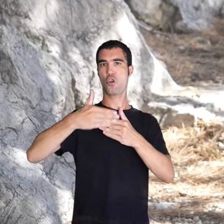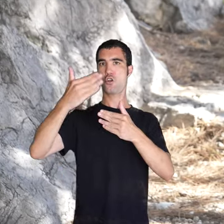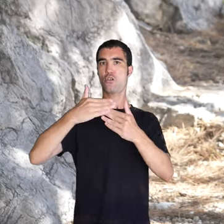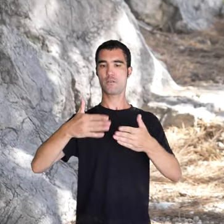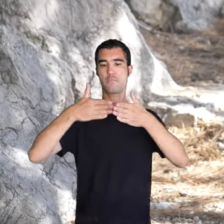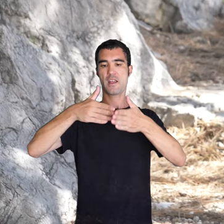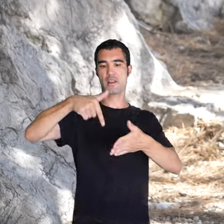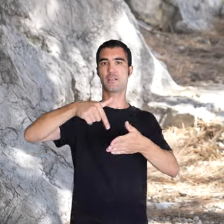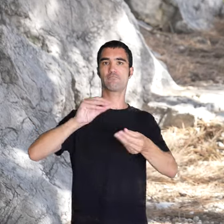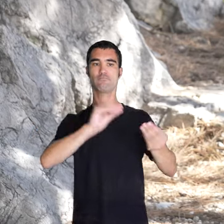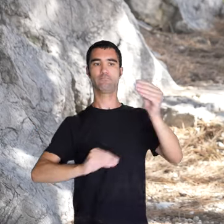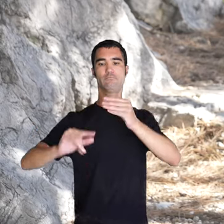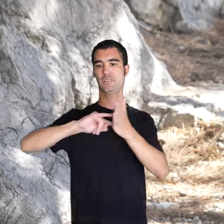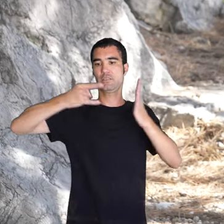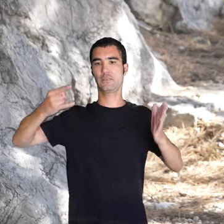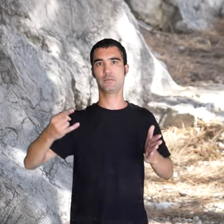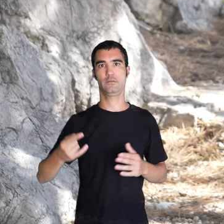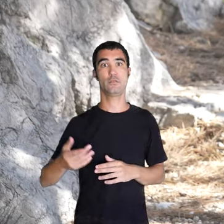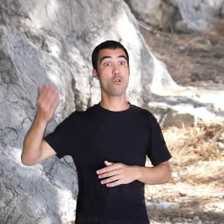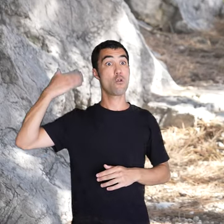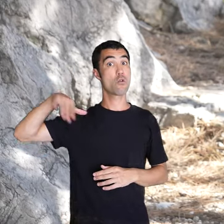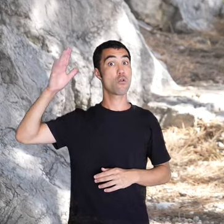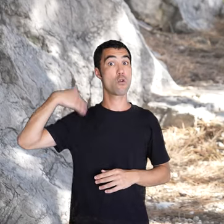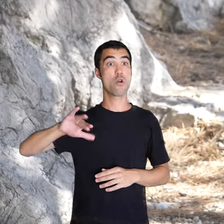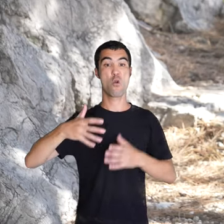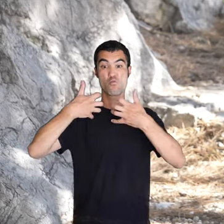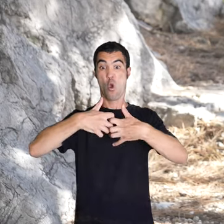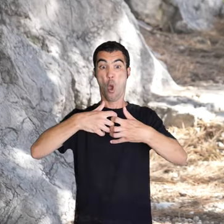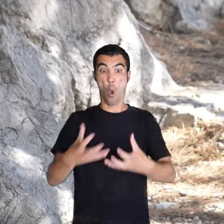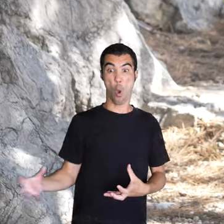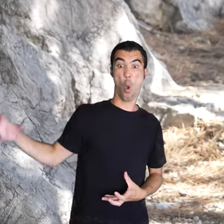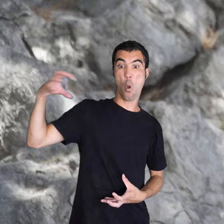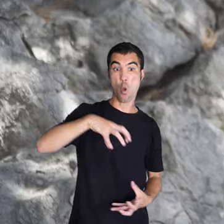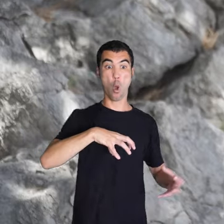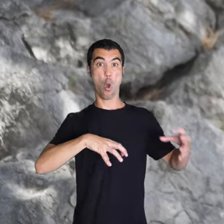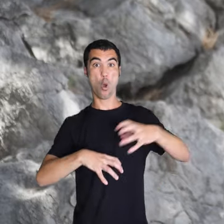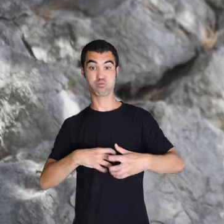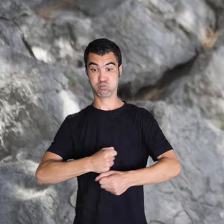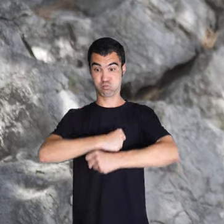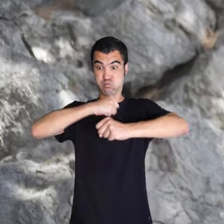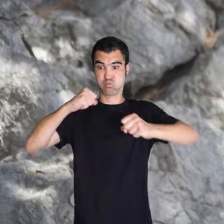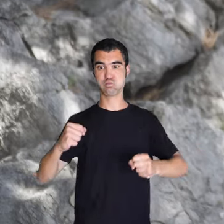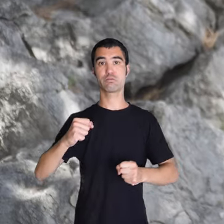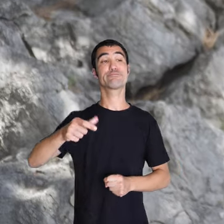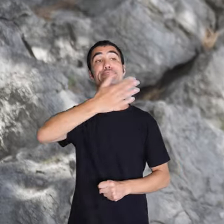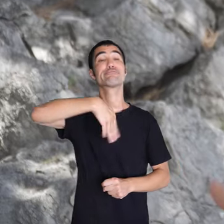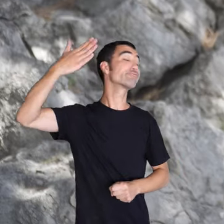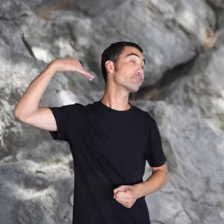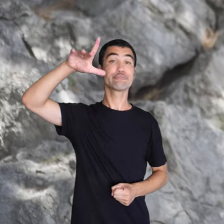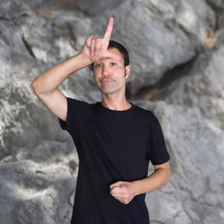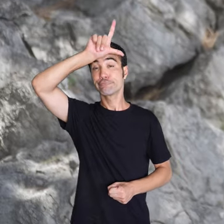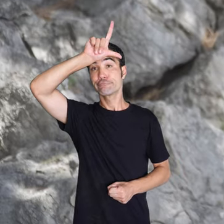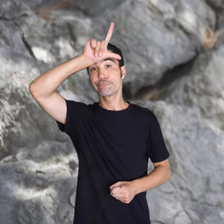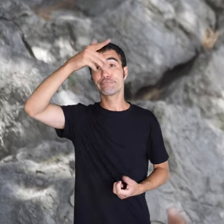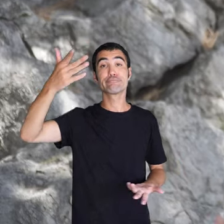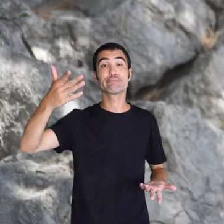Modernització de les barques va fer molt de mal quan se va posar grans motors. Ventura ha vist des de l'ignorància en aquell moment,